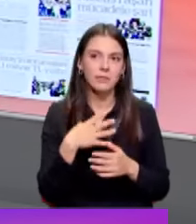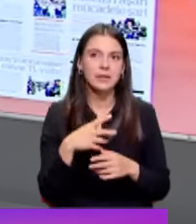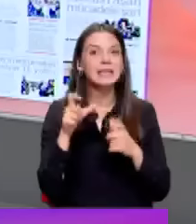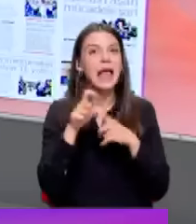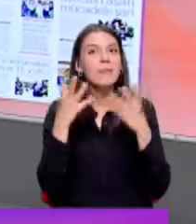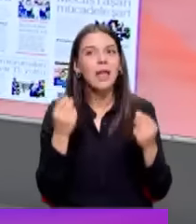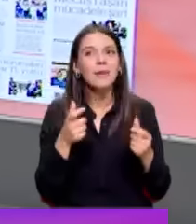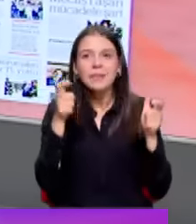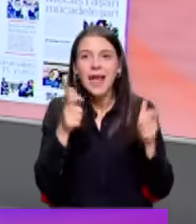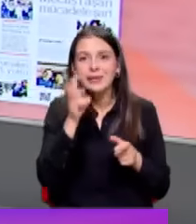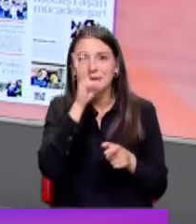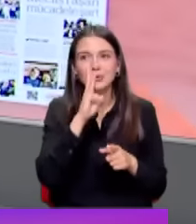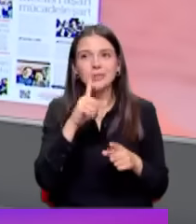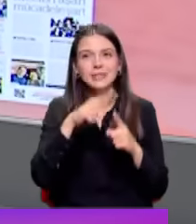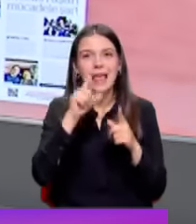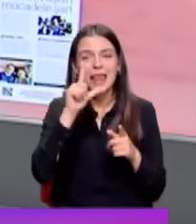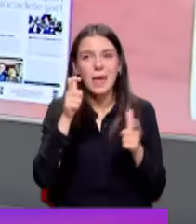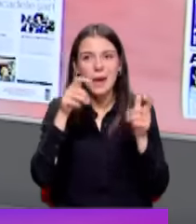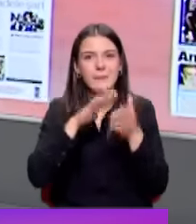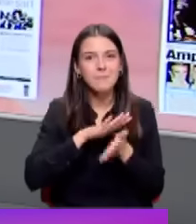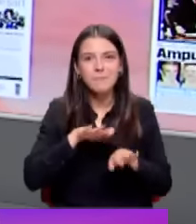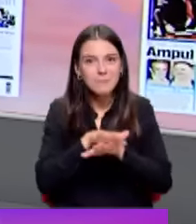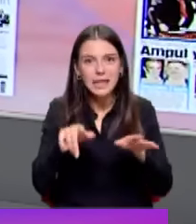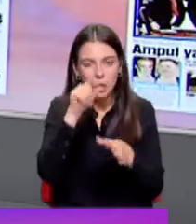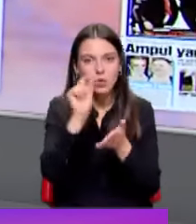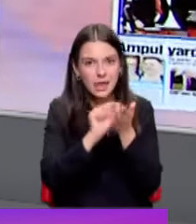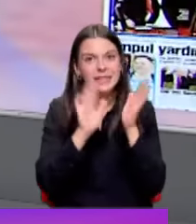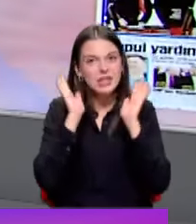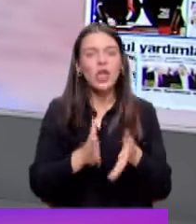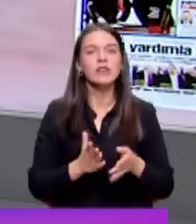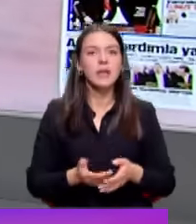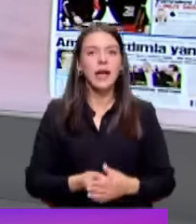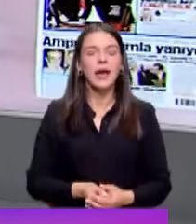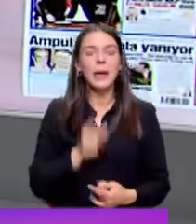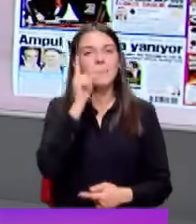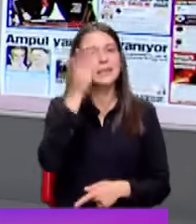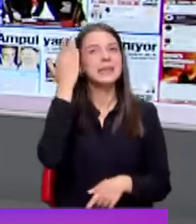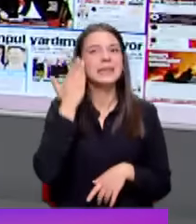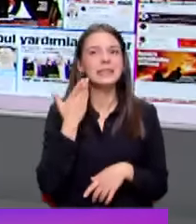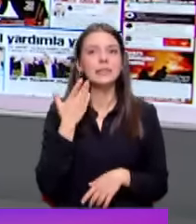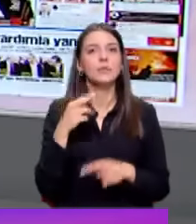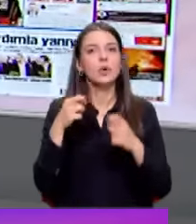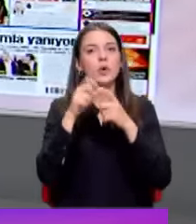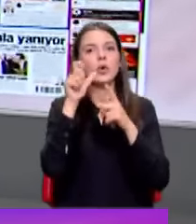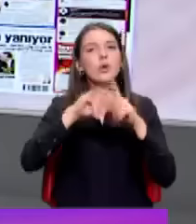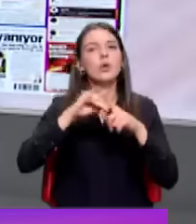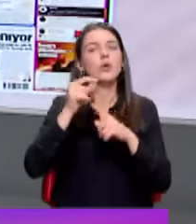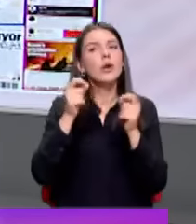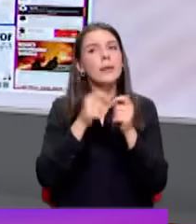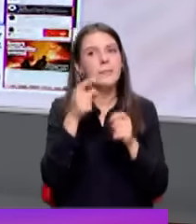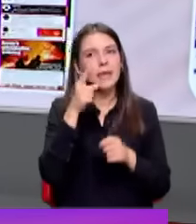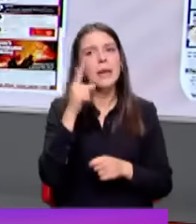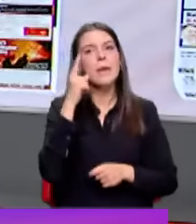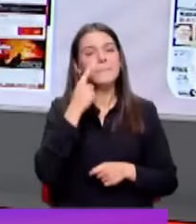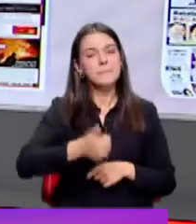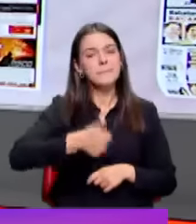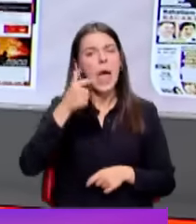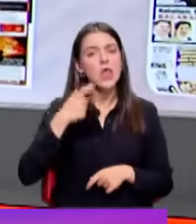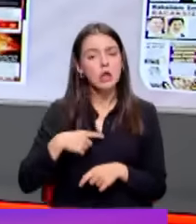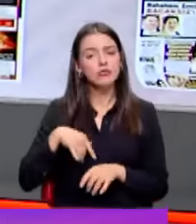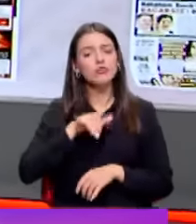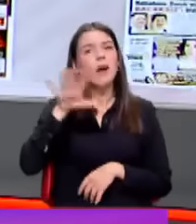Selma Hanım, nerede 300 TL ödediniz masaya, onu da yazsaydınız keşke. Bir izleyicimiz Ruhi Bey, bakanların bile özel uçağı